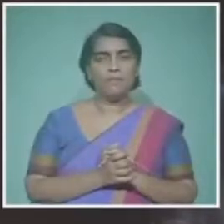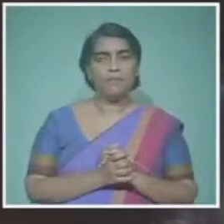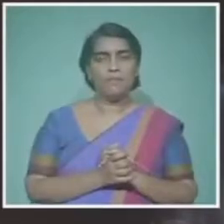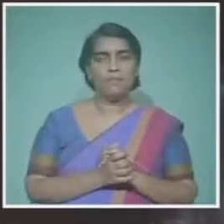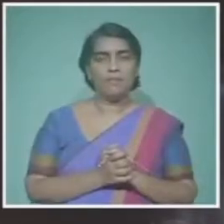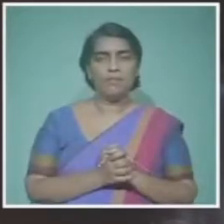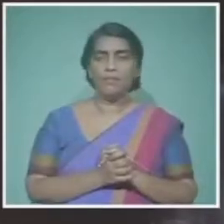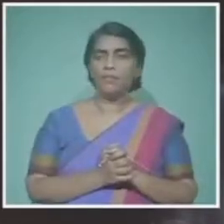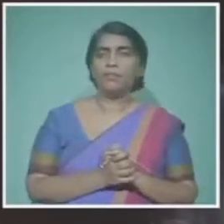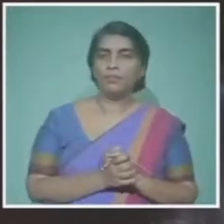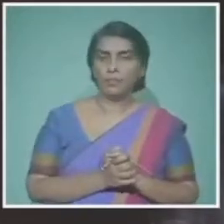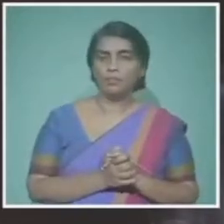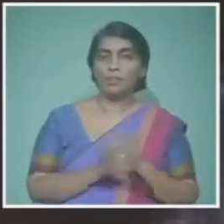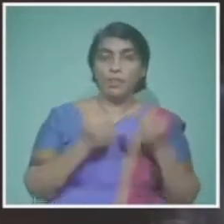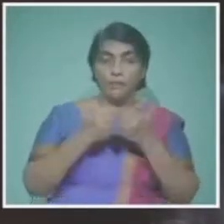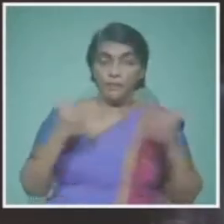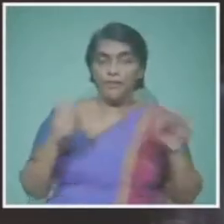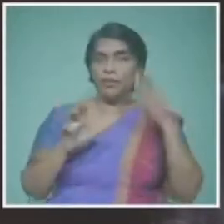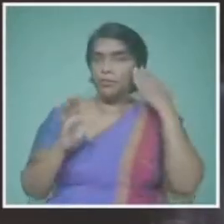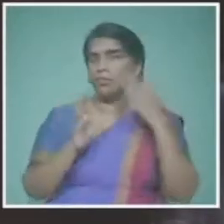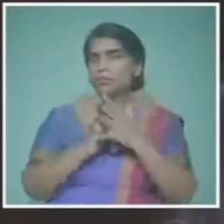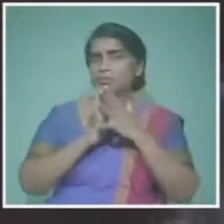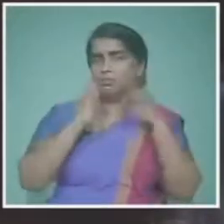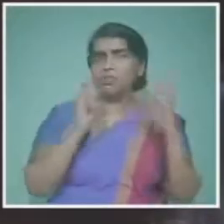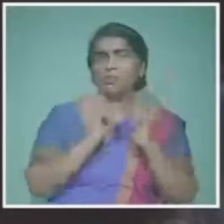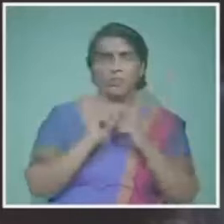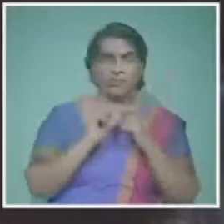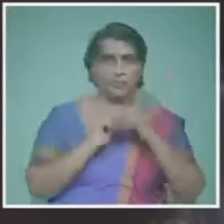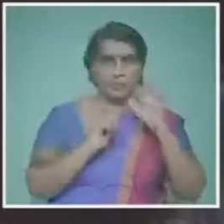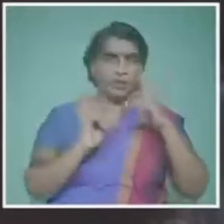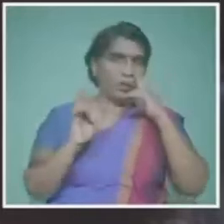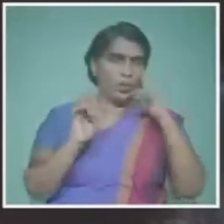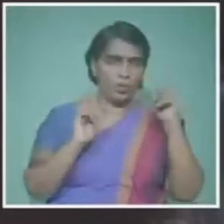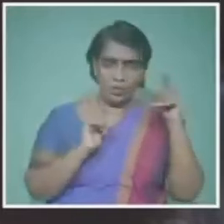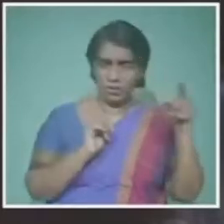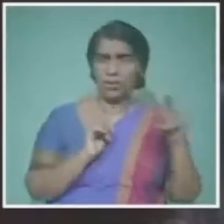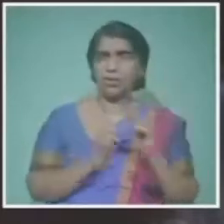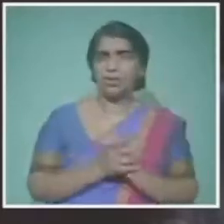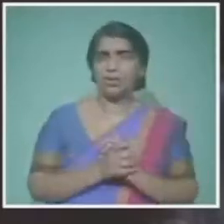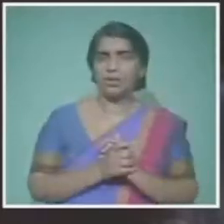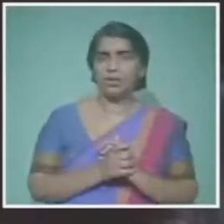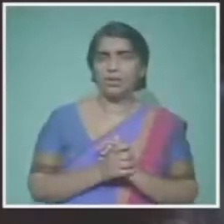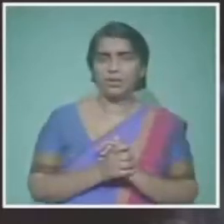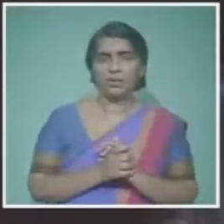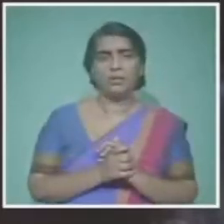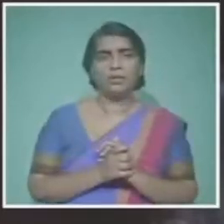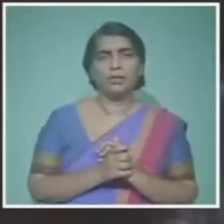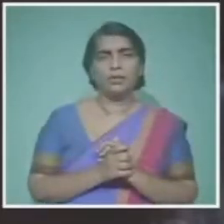වෙන කරලා ගන්න එක සම්බන්ධ විශාල අසාධනයක් දැන් උට මුණ දෙනවා නුවරඑළියාවේ නුවරඑළියාවේ